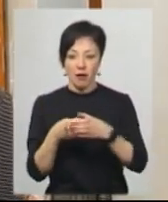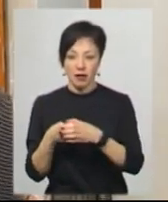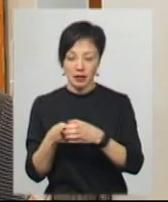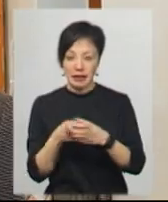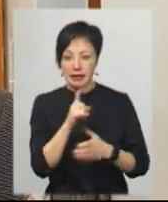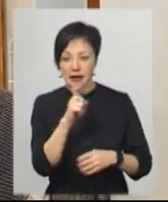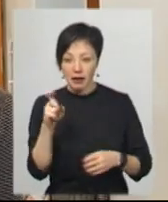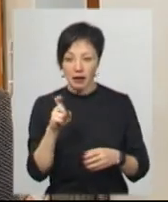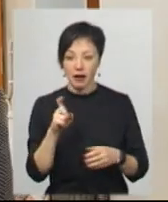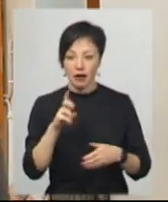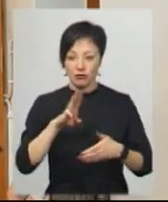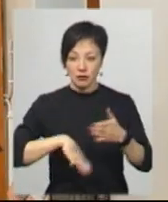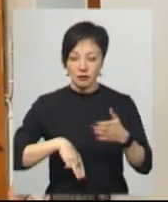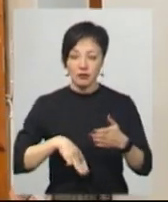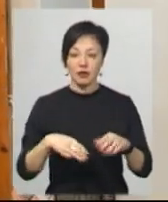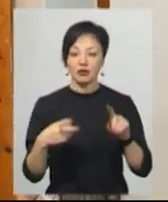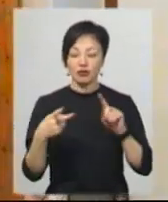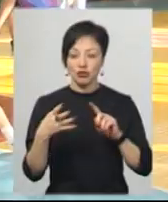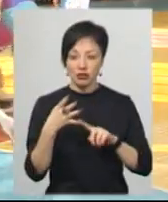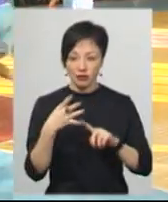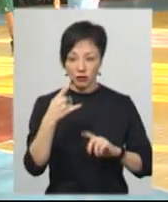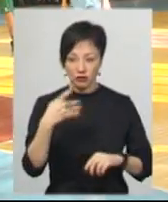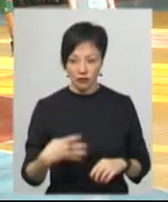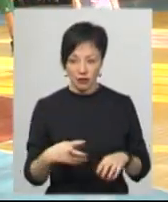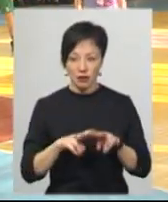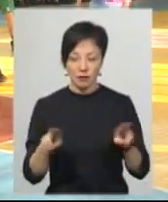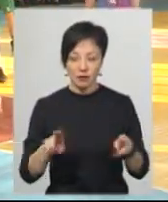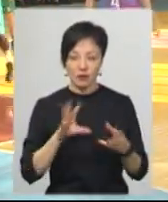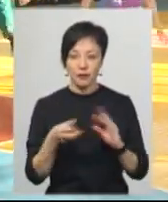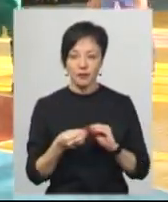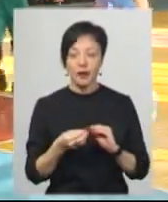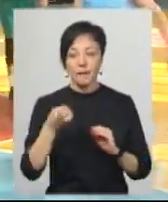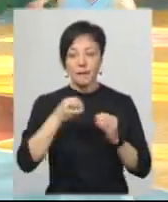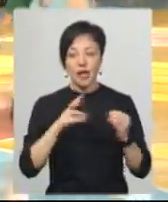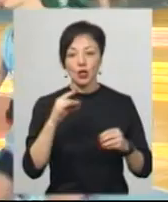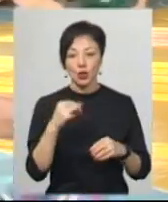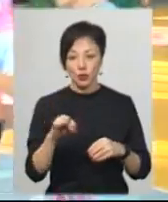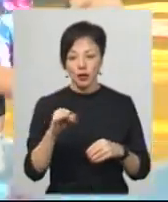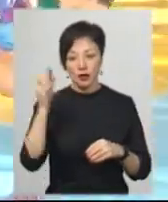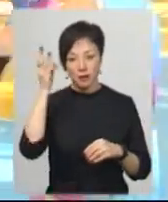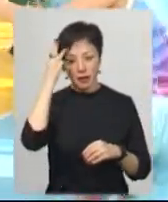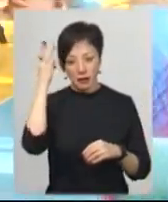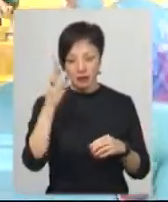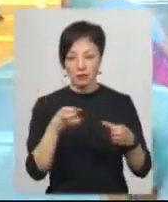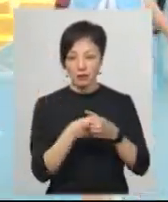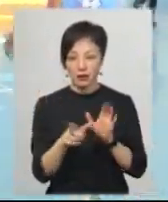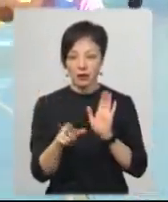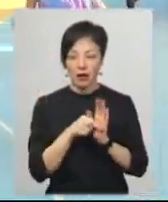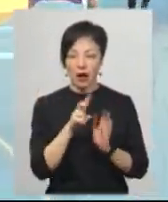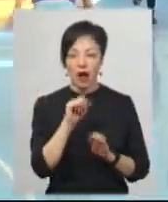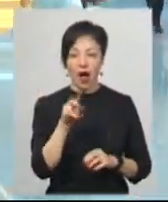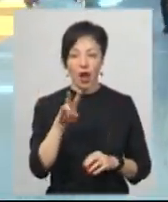сама ситуація була і у четвертій чверті. 15 лютого БК «Хмельницька політехніка» зіграє з командою